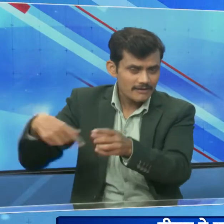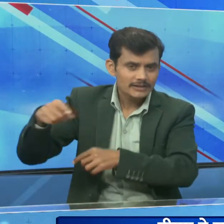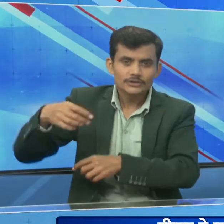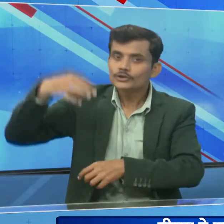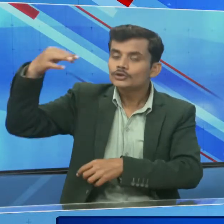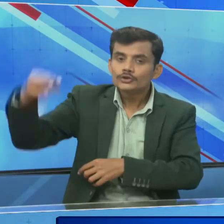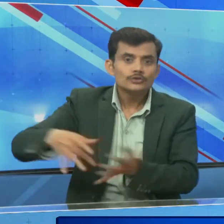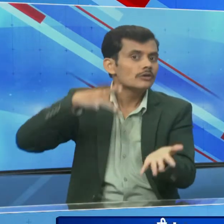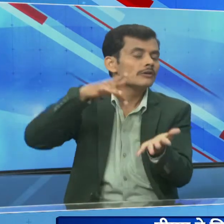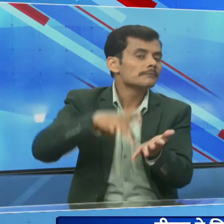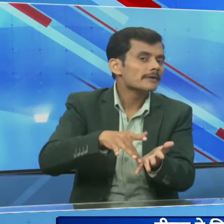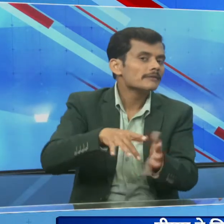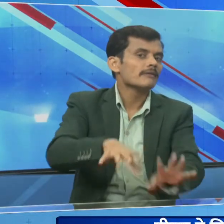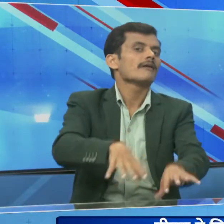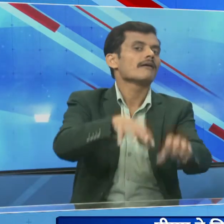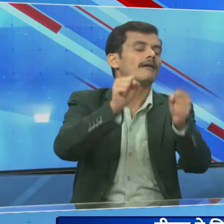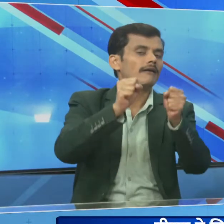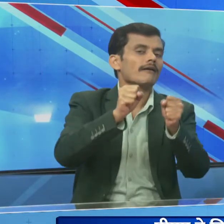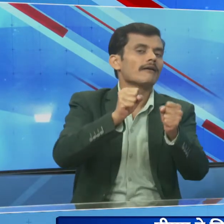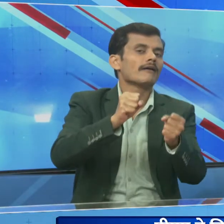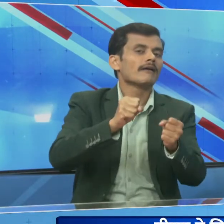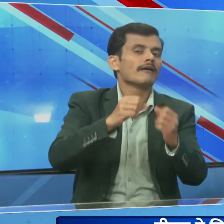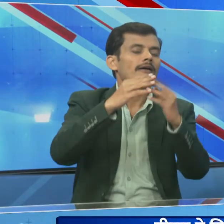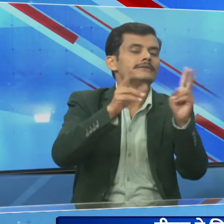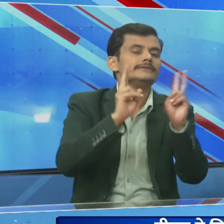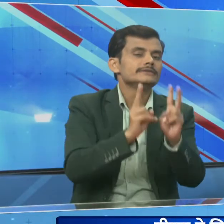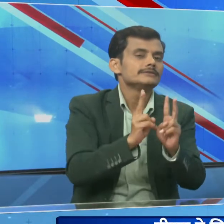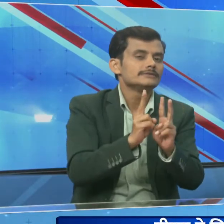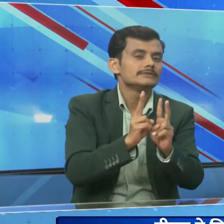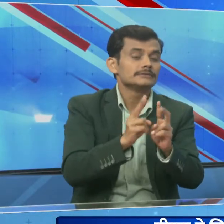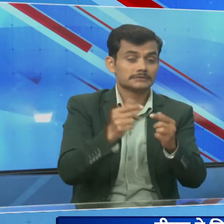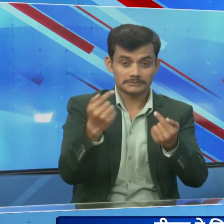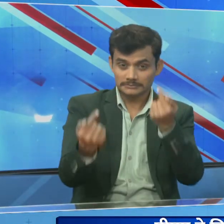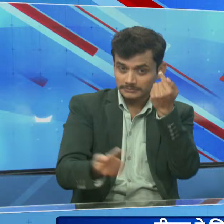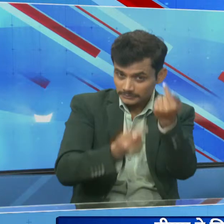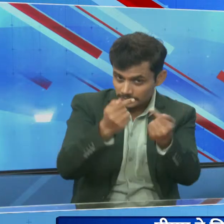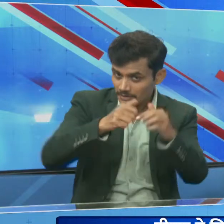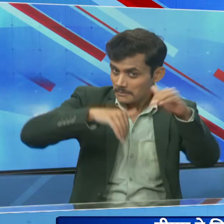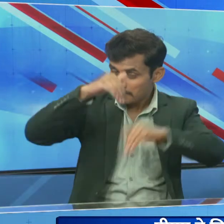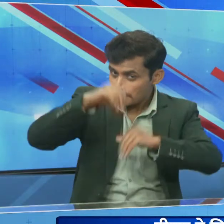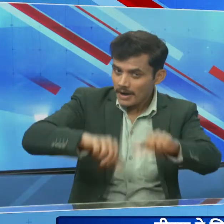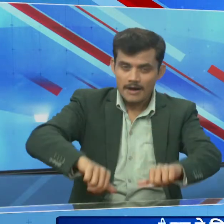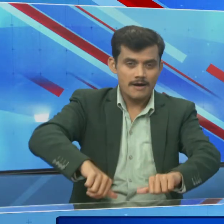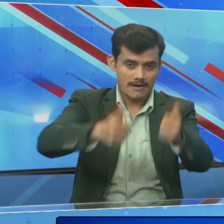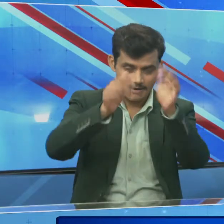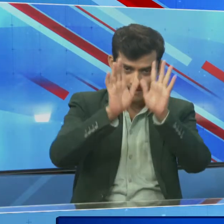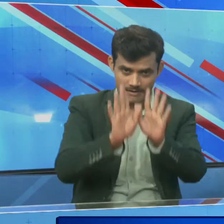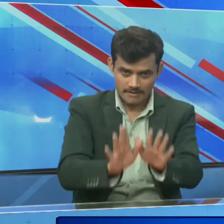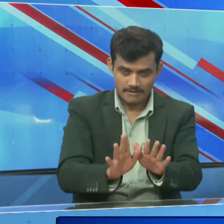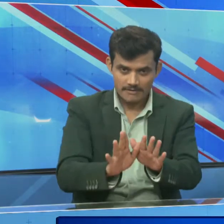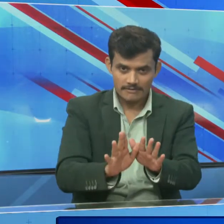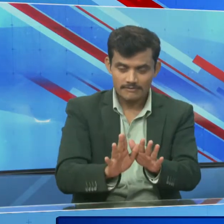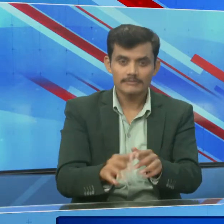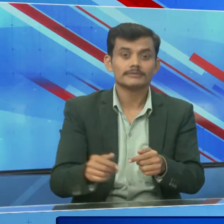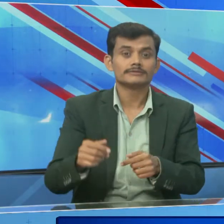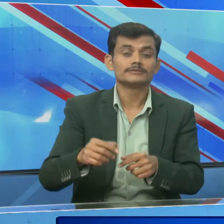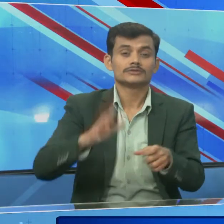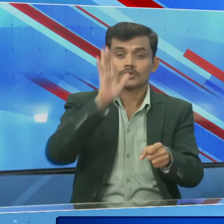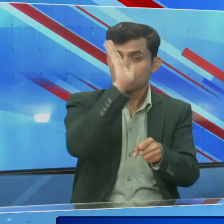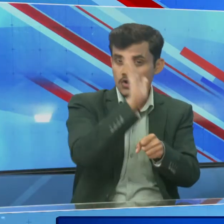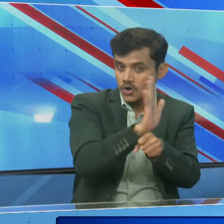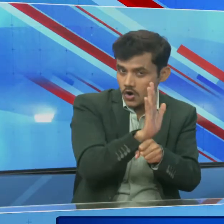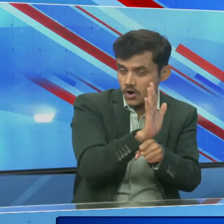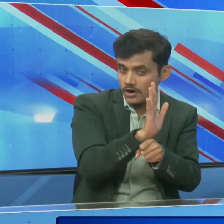नया ठिकाना बना लिया है। चुनाव जीतने के लिए यहां कांग्रेस